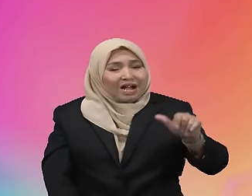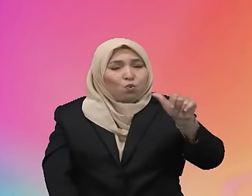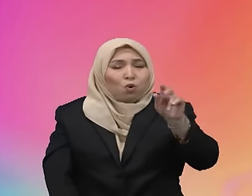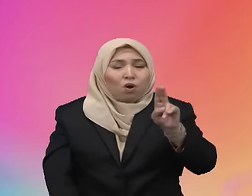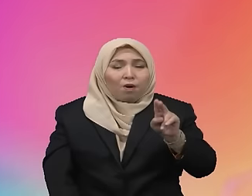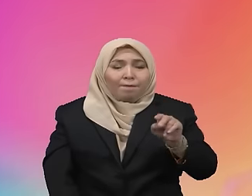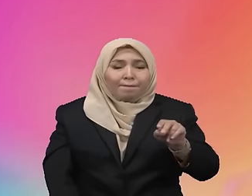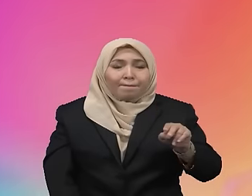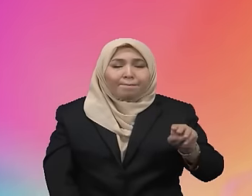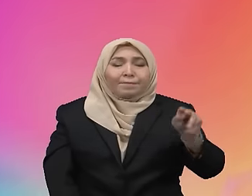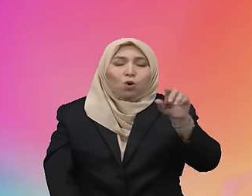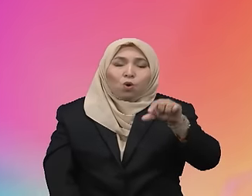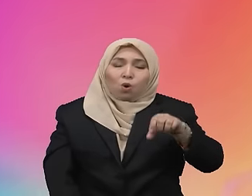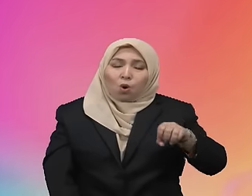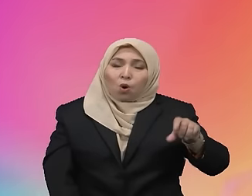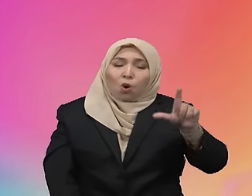bazighan